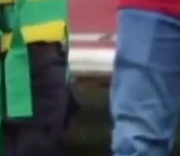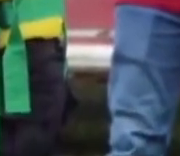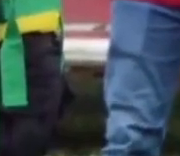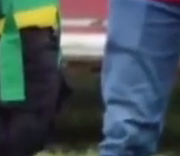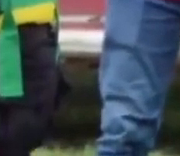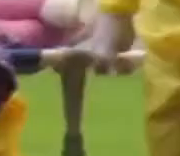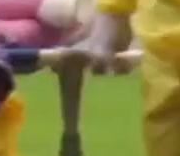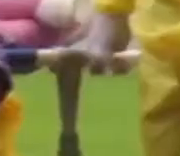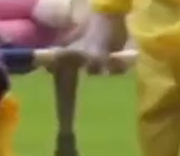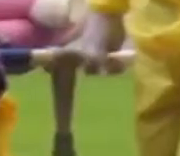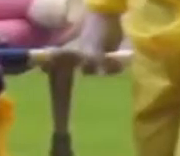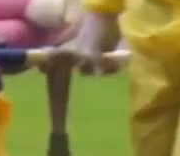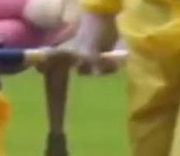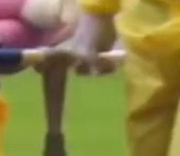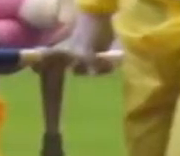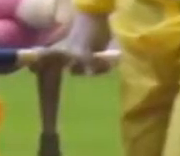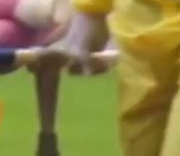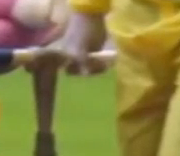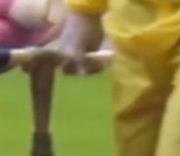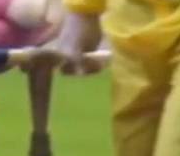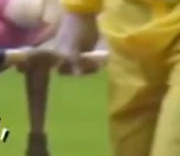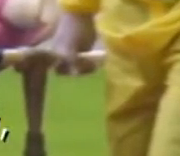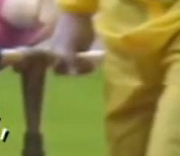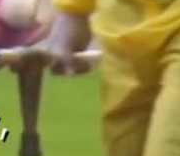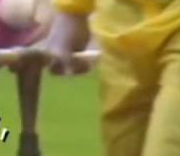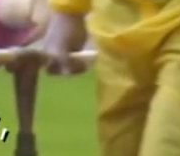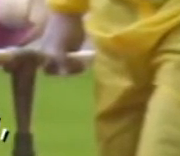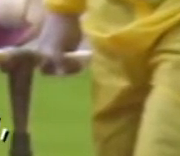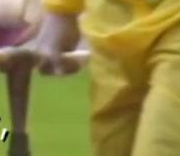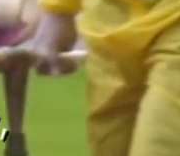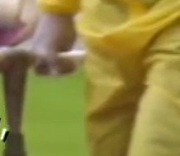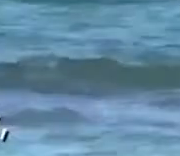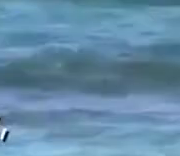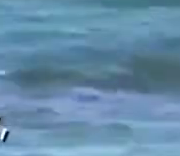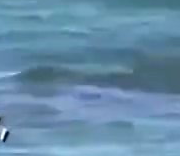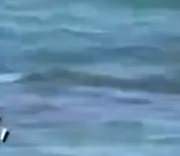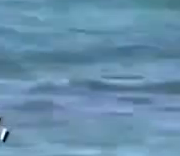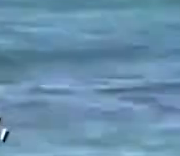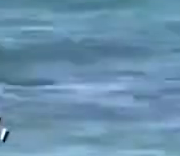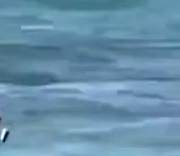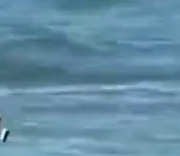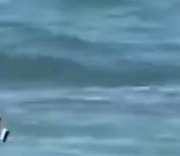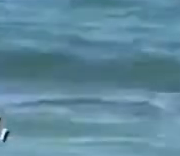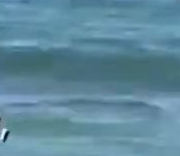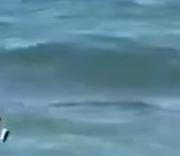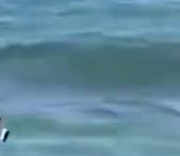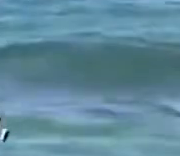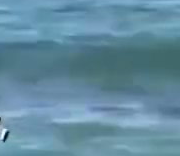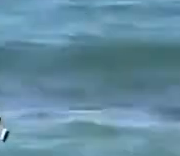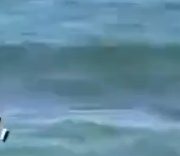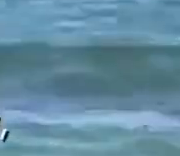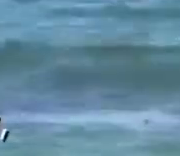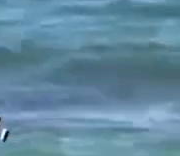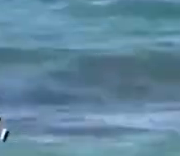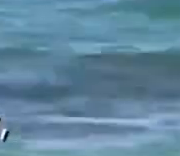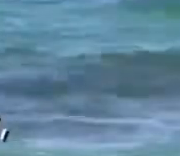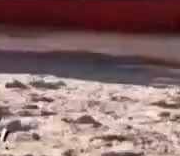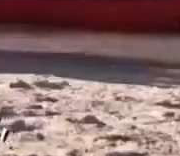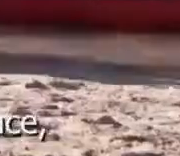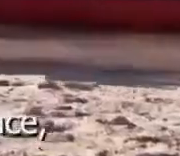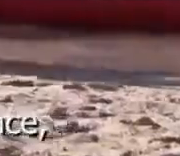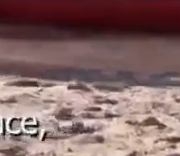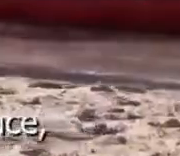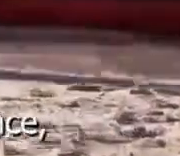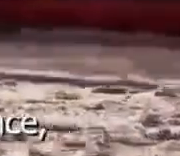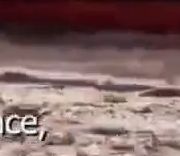melaksanakan tugasnya sebagai relawan penanggulangan bencana selalu diberi kesempatan untuk meningkatkan kapasitas dan